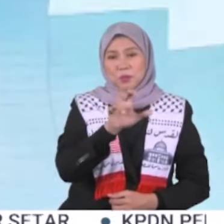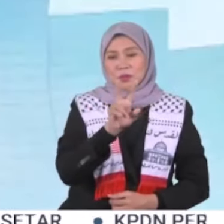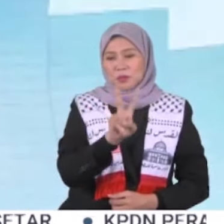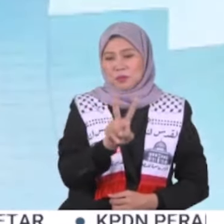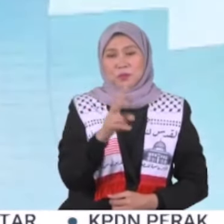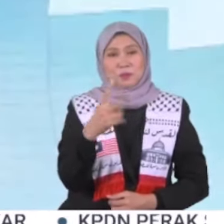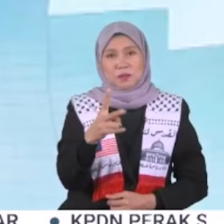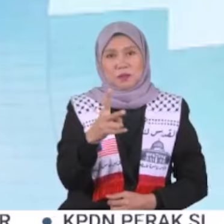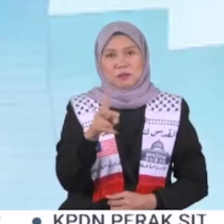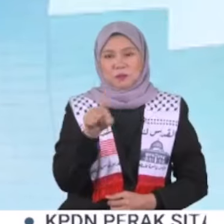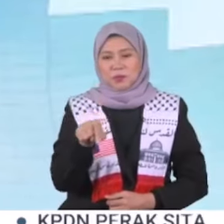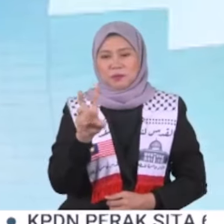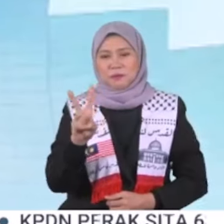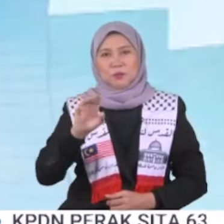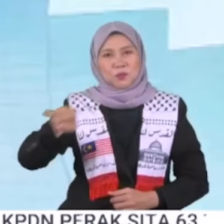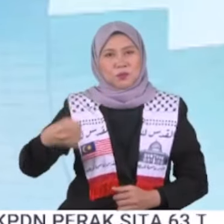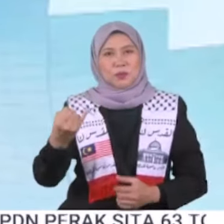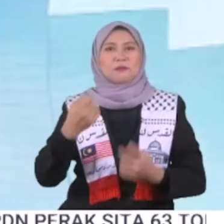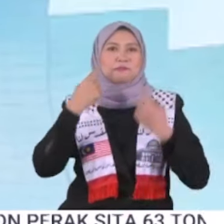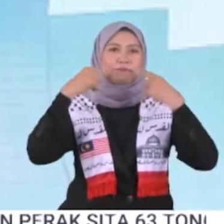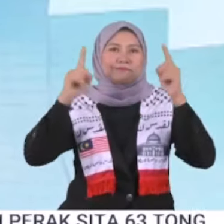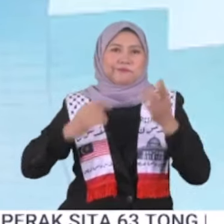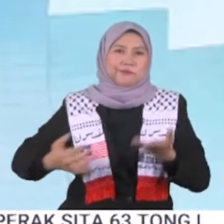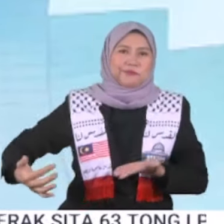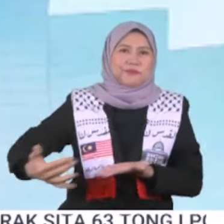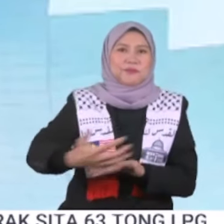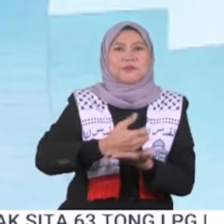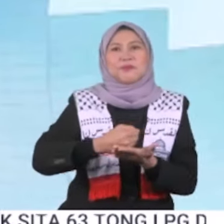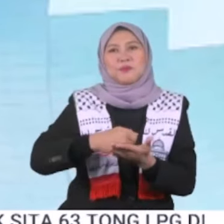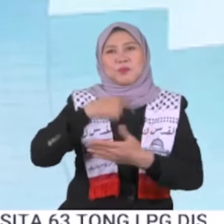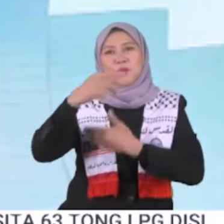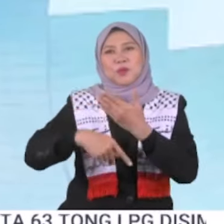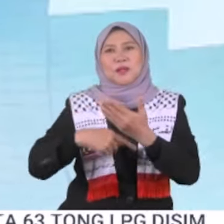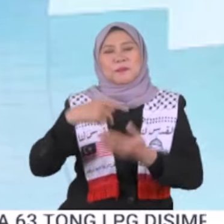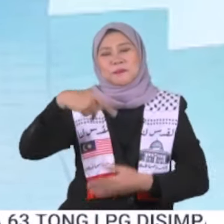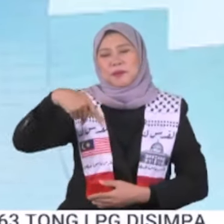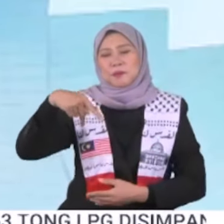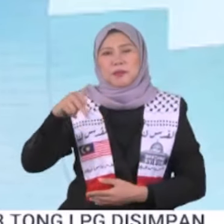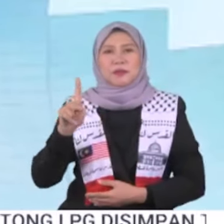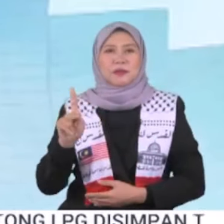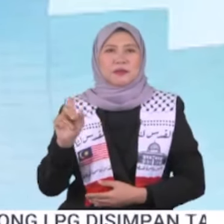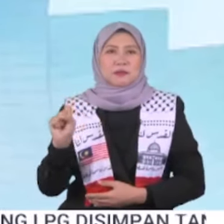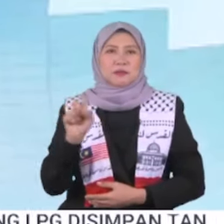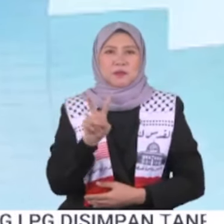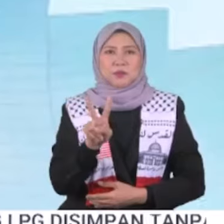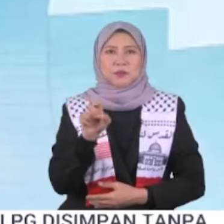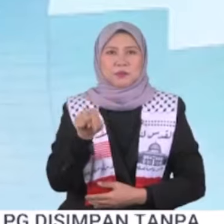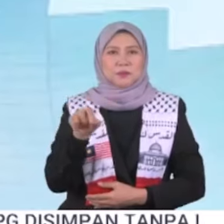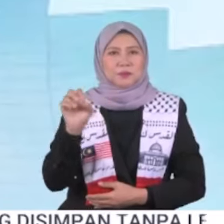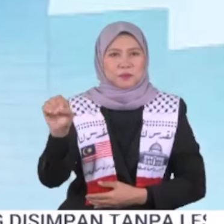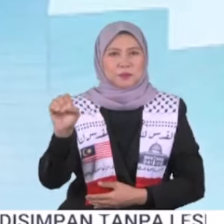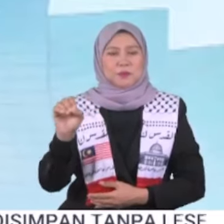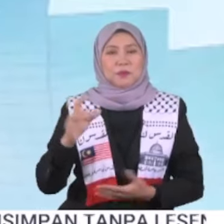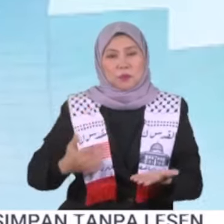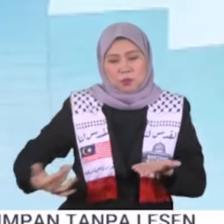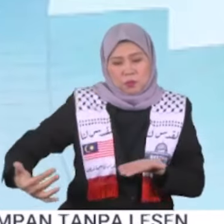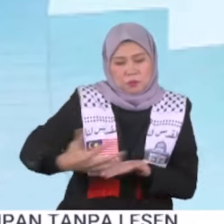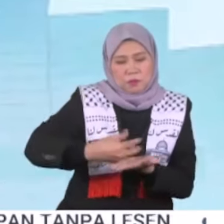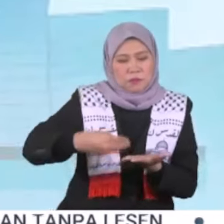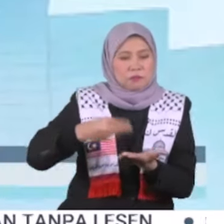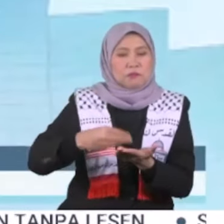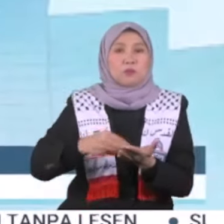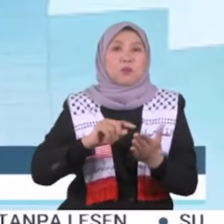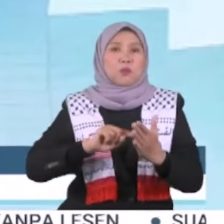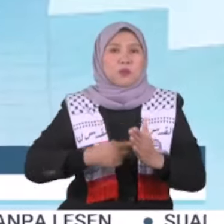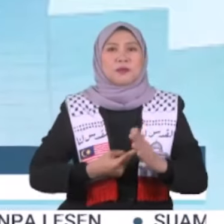RM512.6 juta berjaya dikutip sepanjang pelaksanaan program khas pengakuan sukarela PKPS 2.0. Kutipan bermula 6